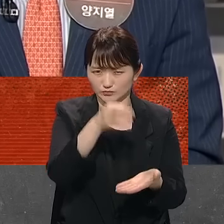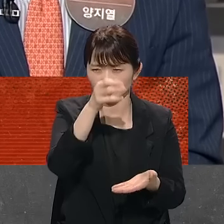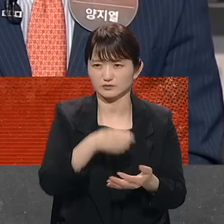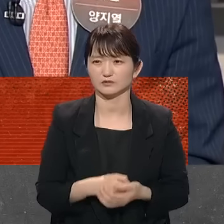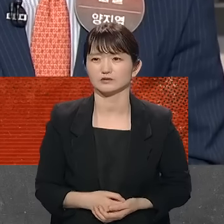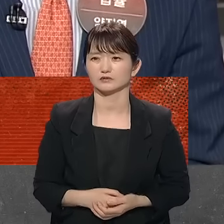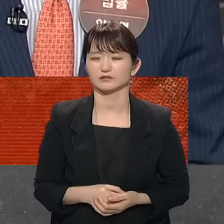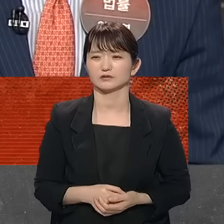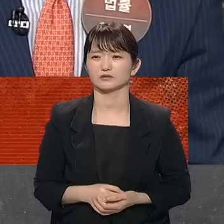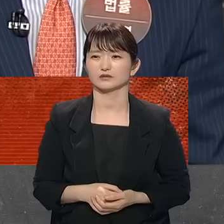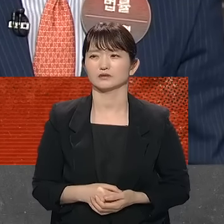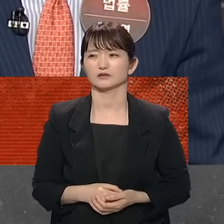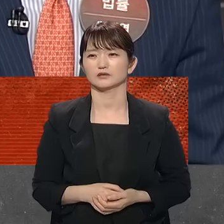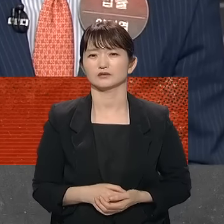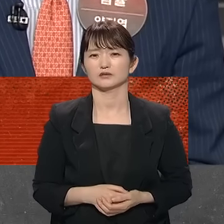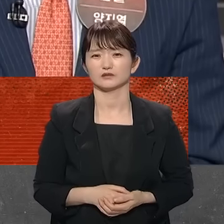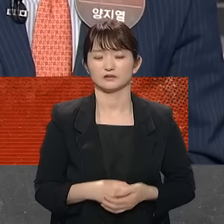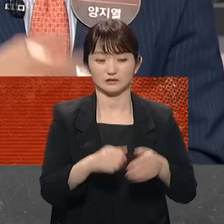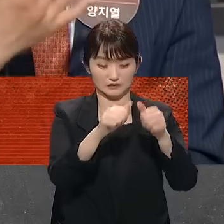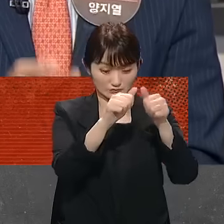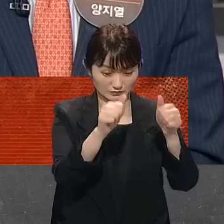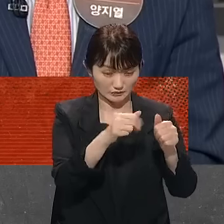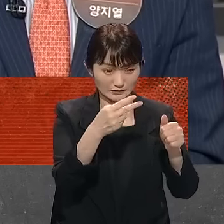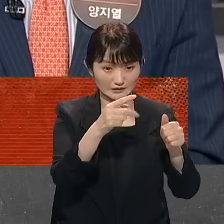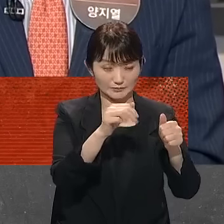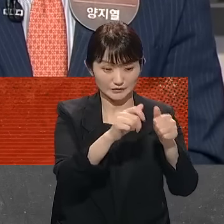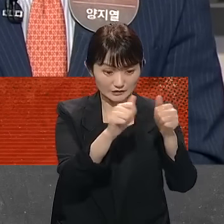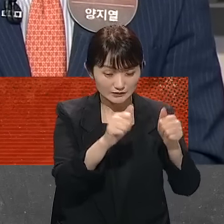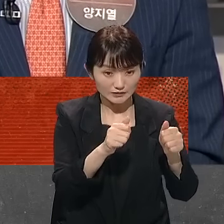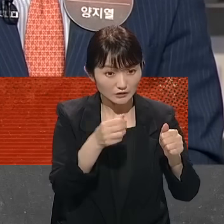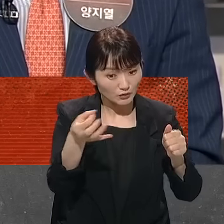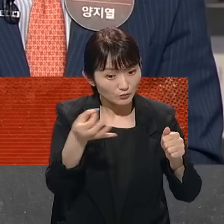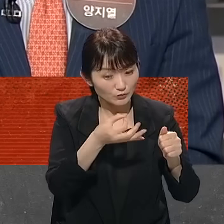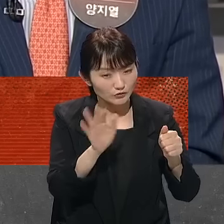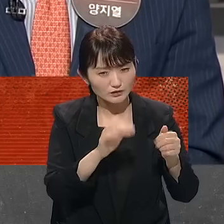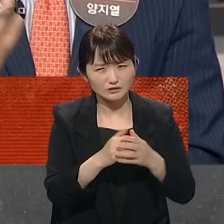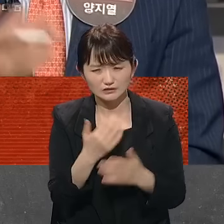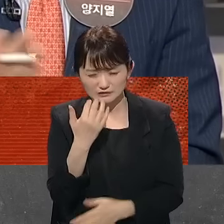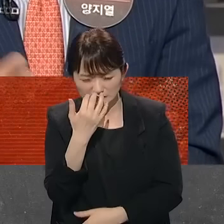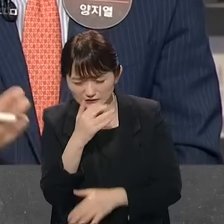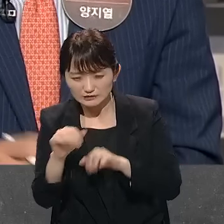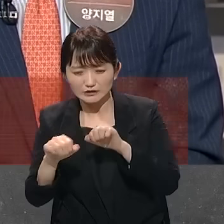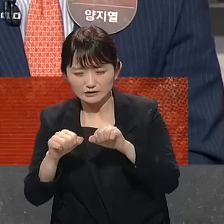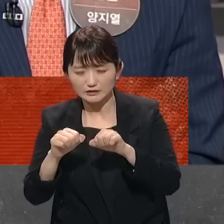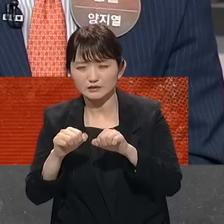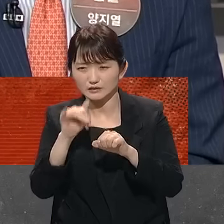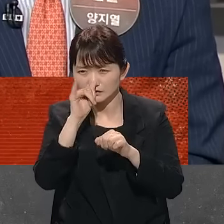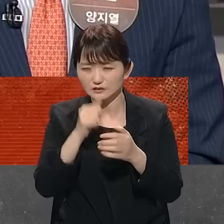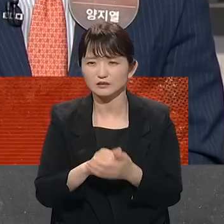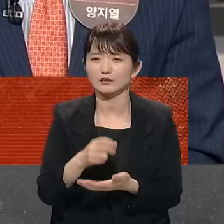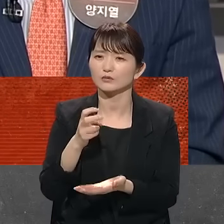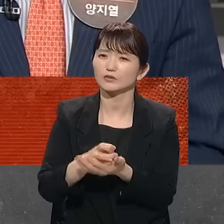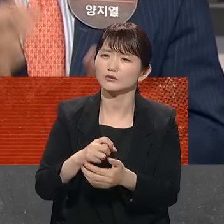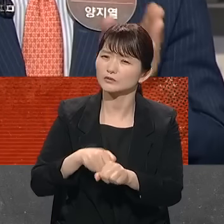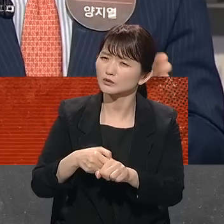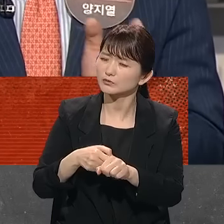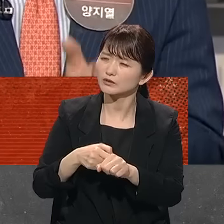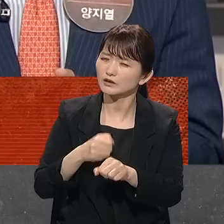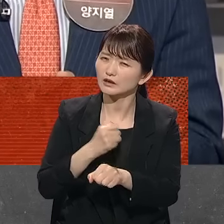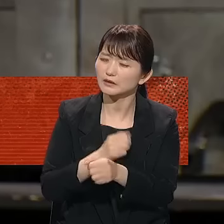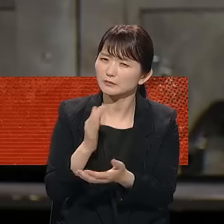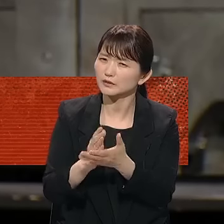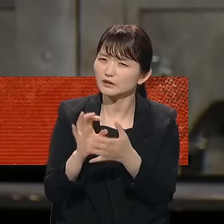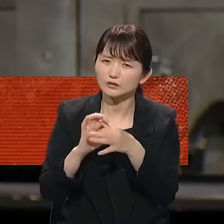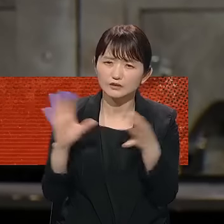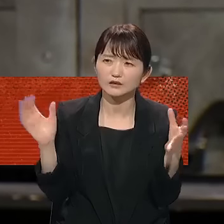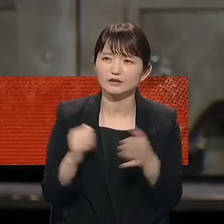단순하게 다빈스상처럼 노출이 있는 게 아니잖아요. 성적인 행위를 직접적으로 묘사하고 있잖아요. 법으로 처벌하고 못함으로 떠나서 표현의